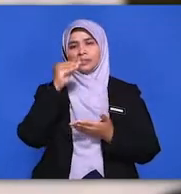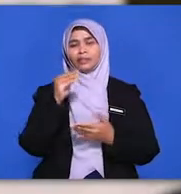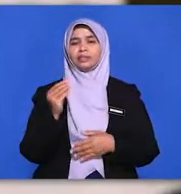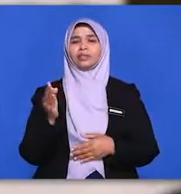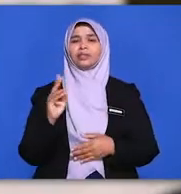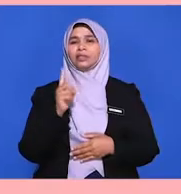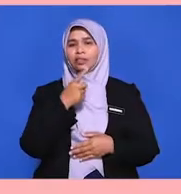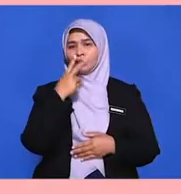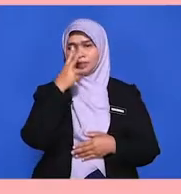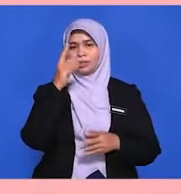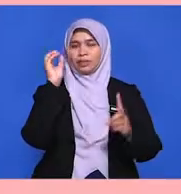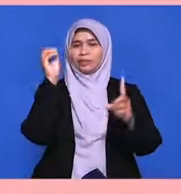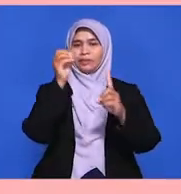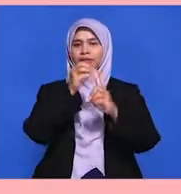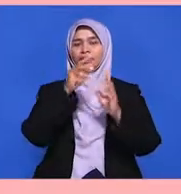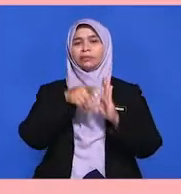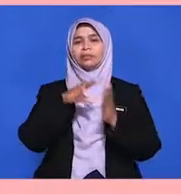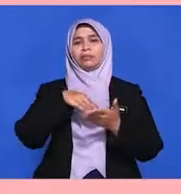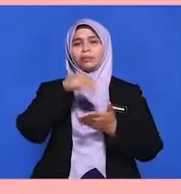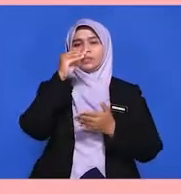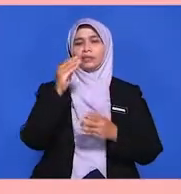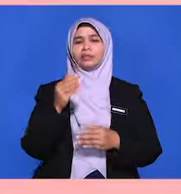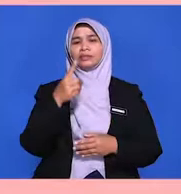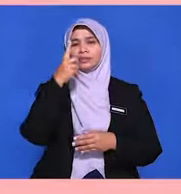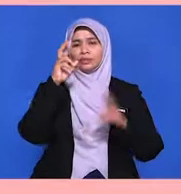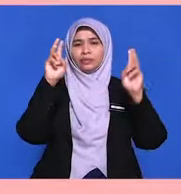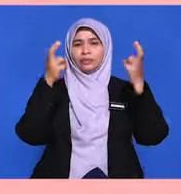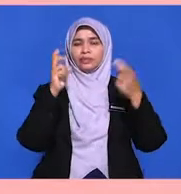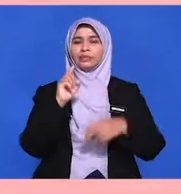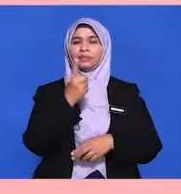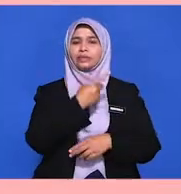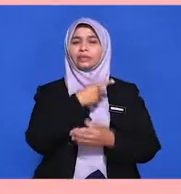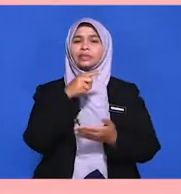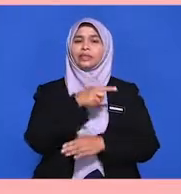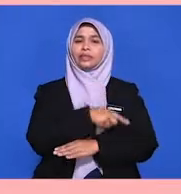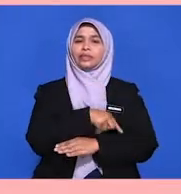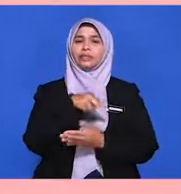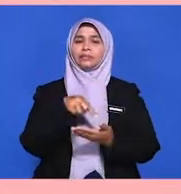mari kita lihat objektif pembelajaran bagi tajuk kita hari ini.